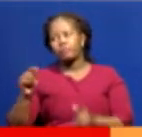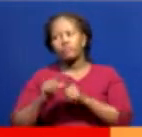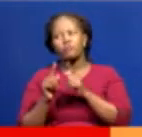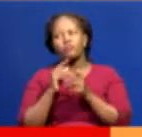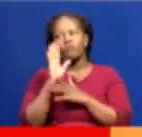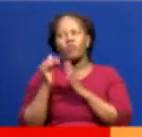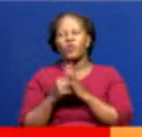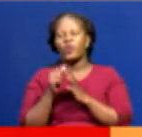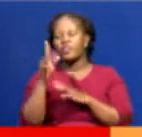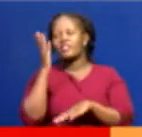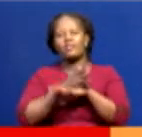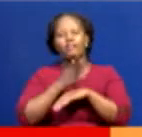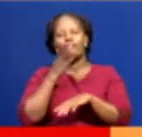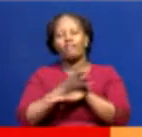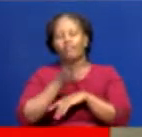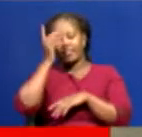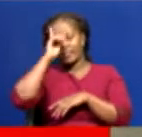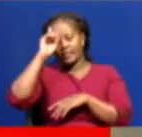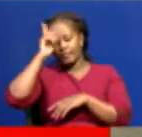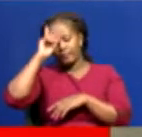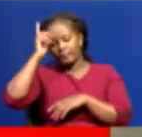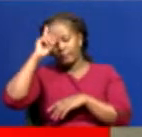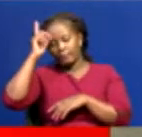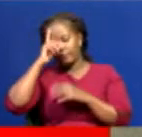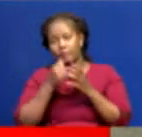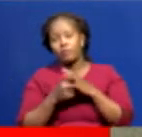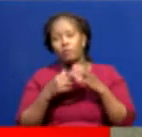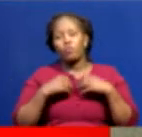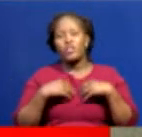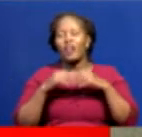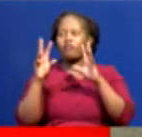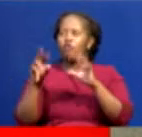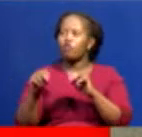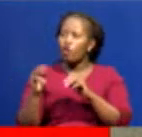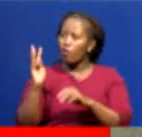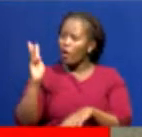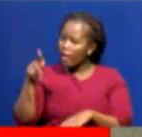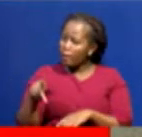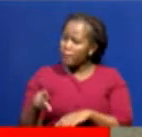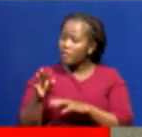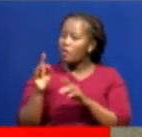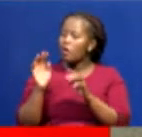yote tu ni story. Hakuna mbunge ambaye anataka, hata kama wewe ni wa